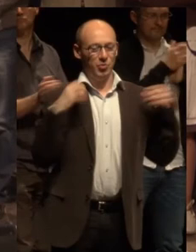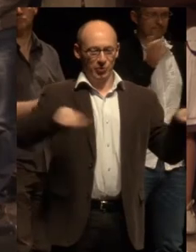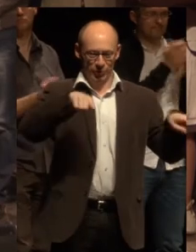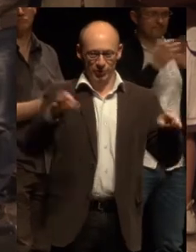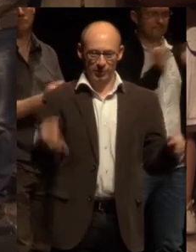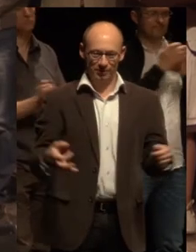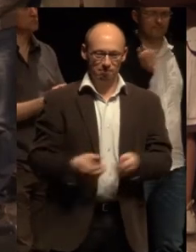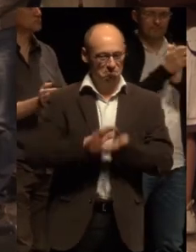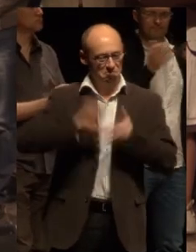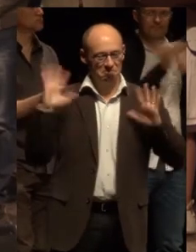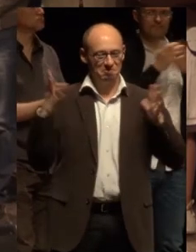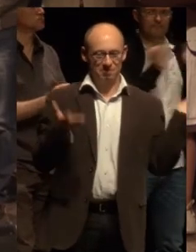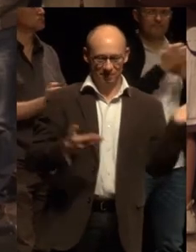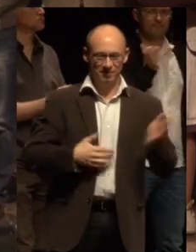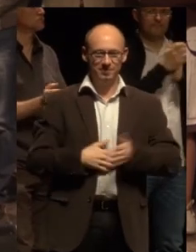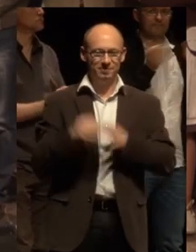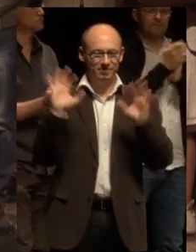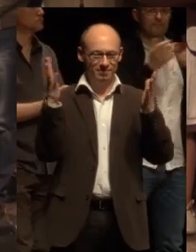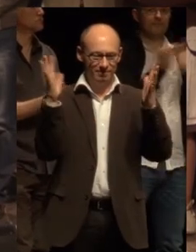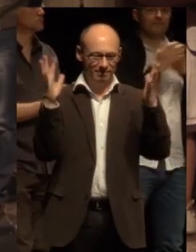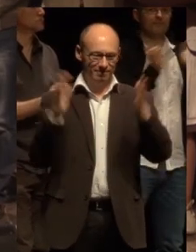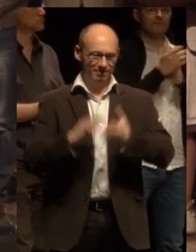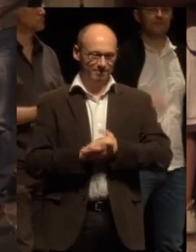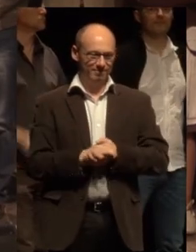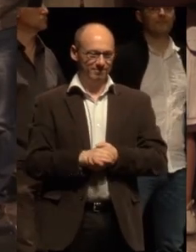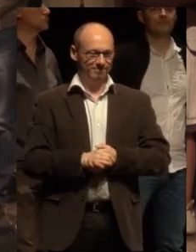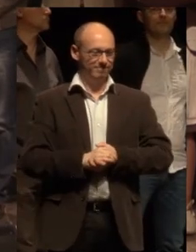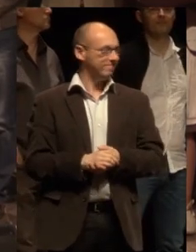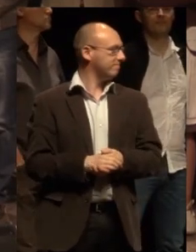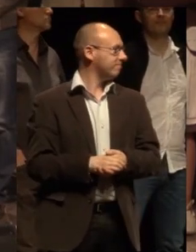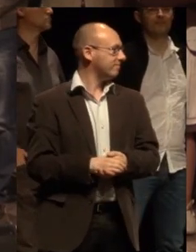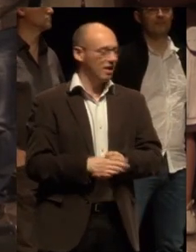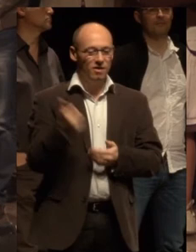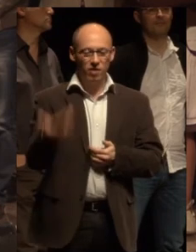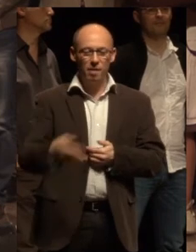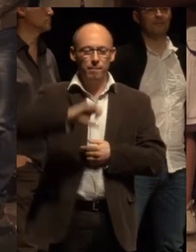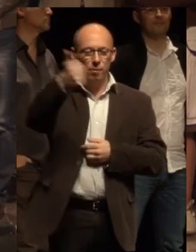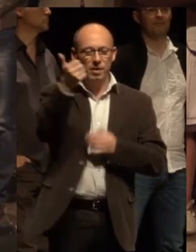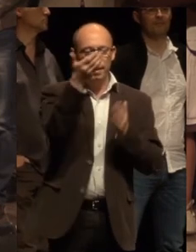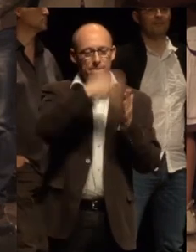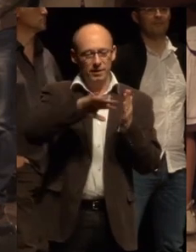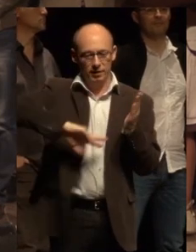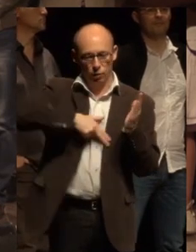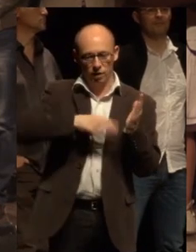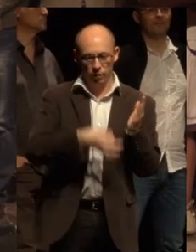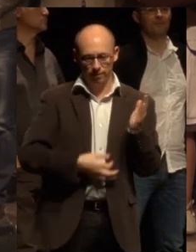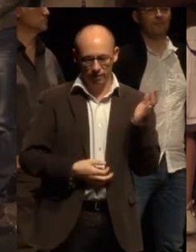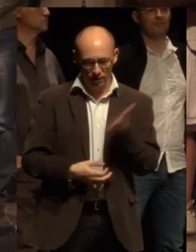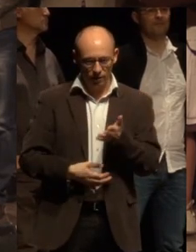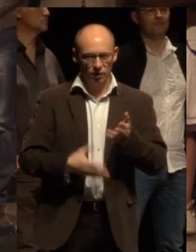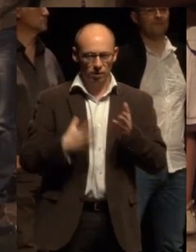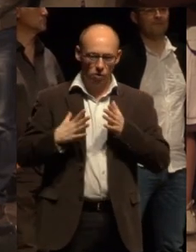Voilà pour la première partie du contrat, celle qui engage ma majorité. L'autre partie du contrat, c'est la vôtre. Elle est